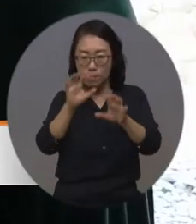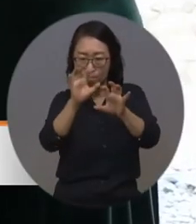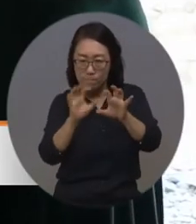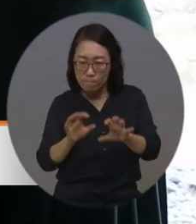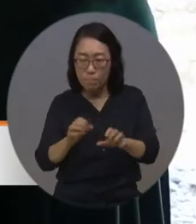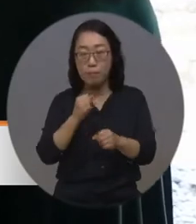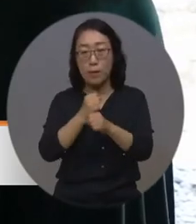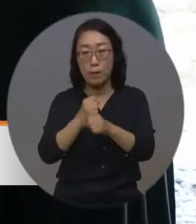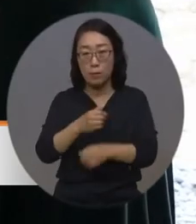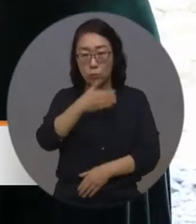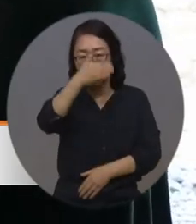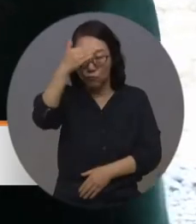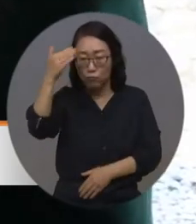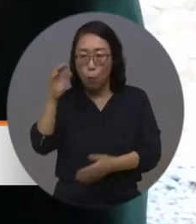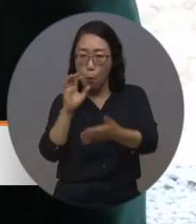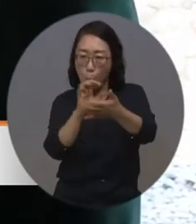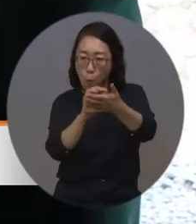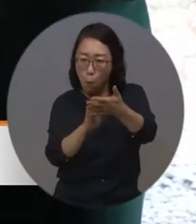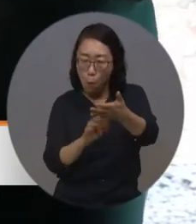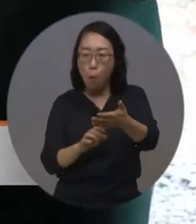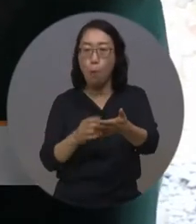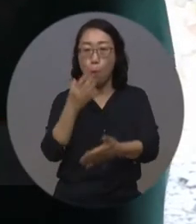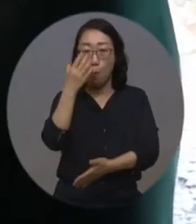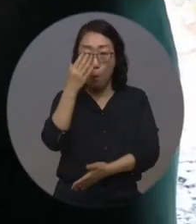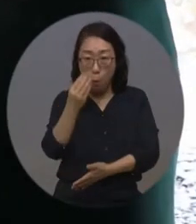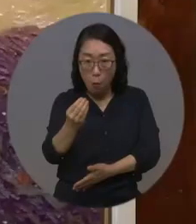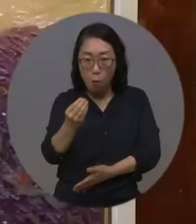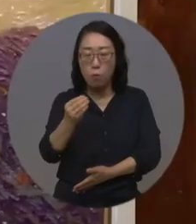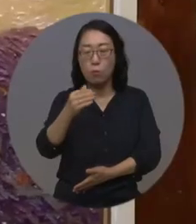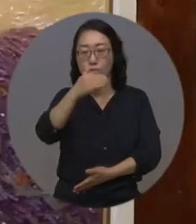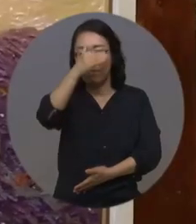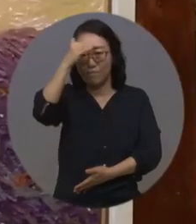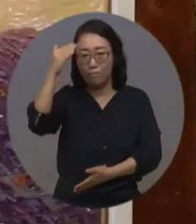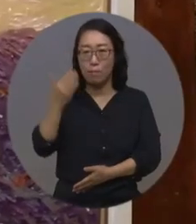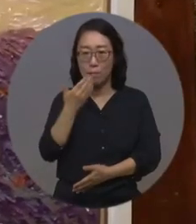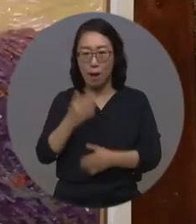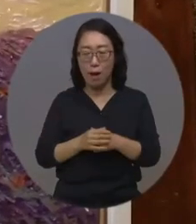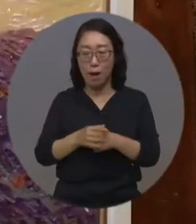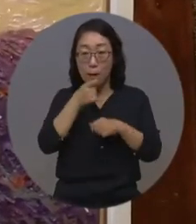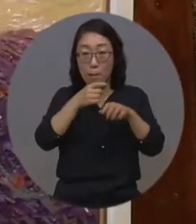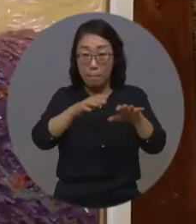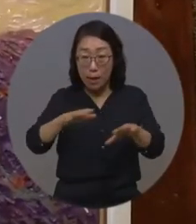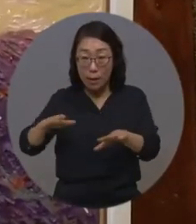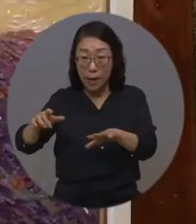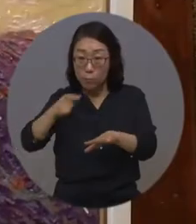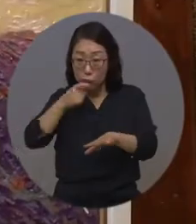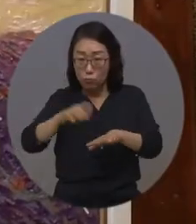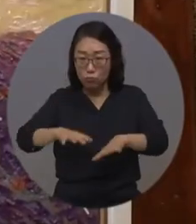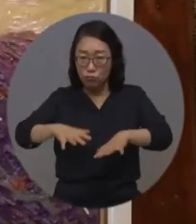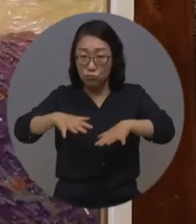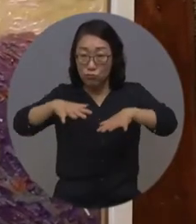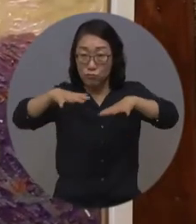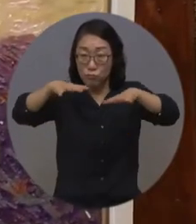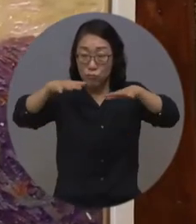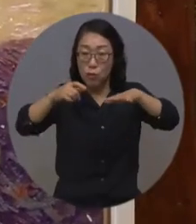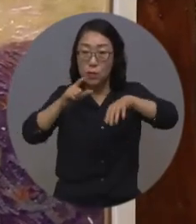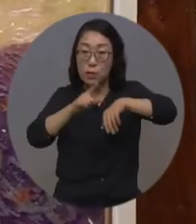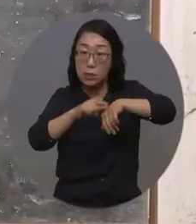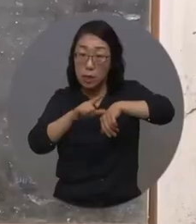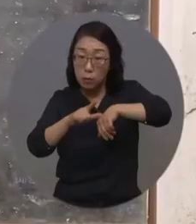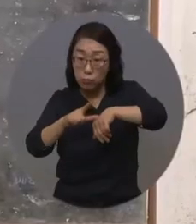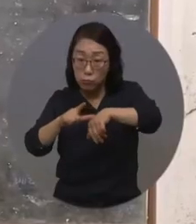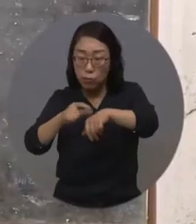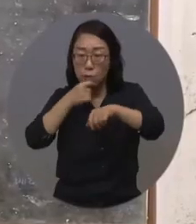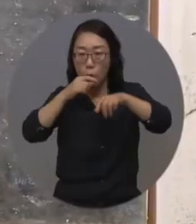표현해내 관람객들의 시선을 사로잡고 있습니다. 바닷물로 가득 차오르다가도 조금 시간이